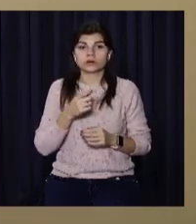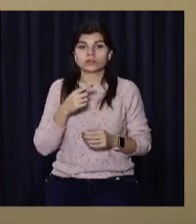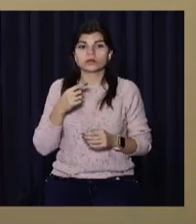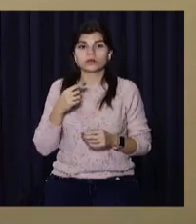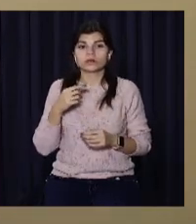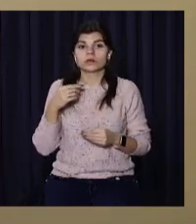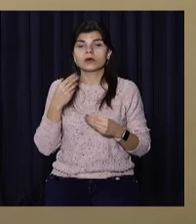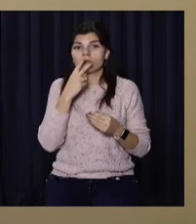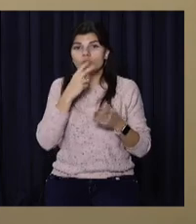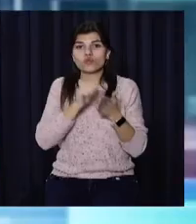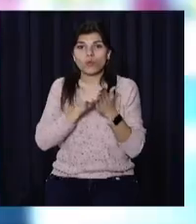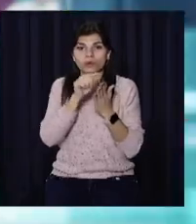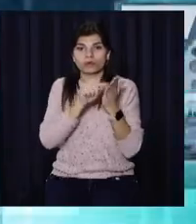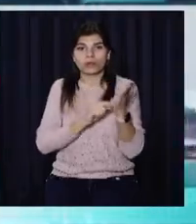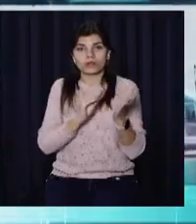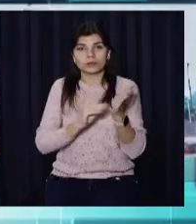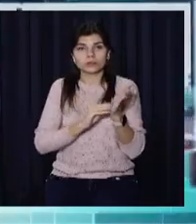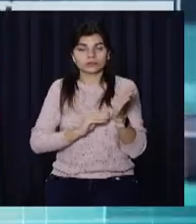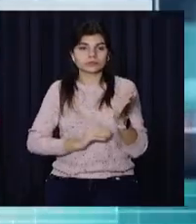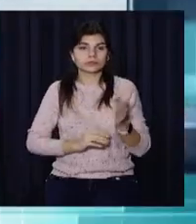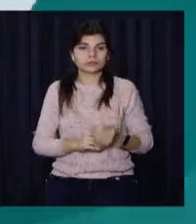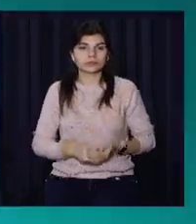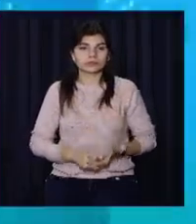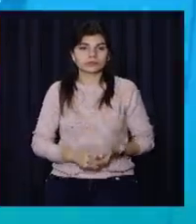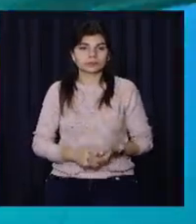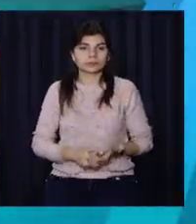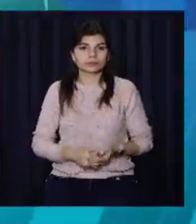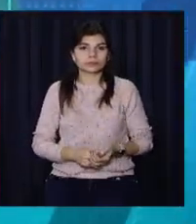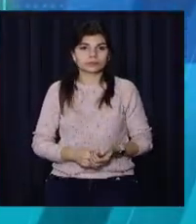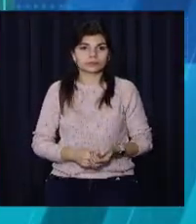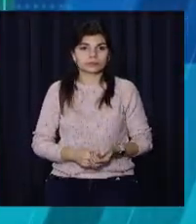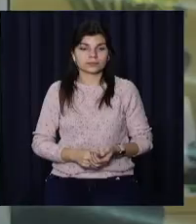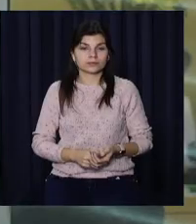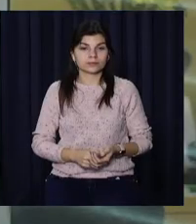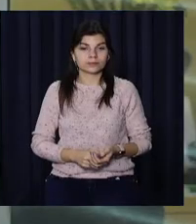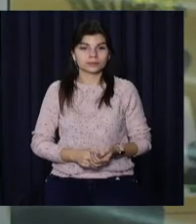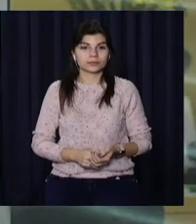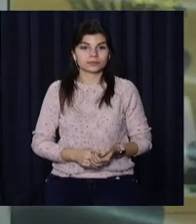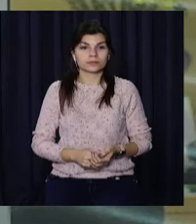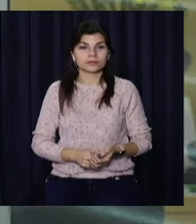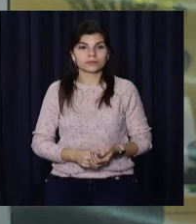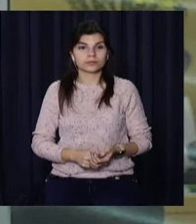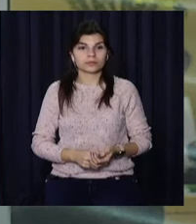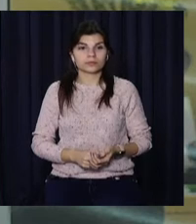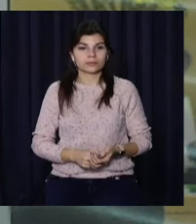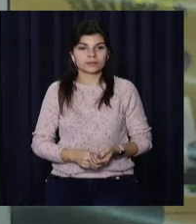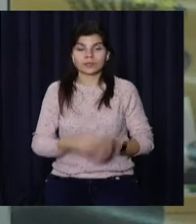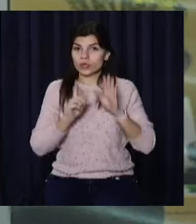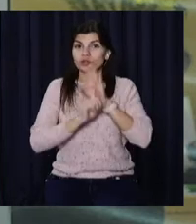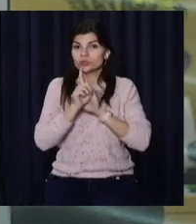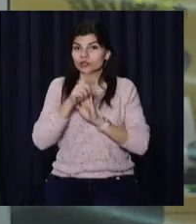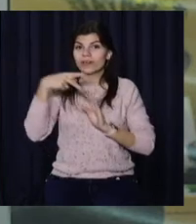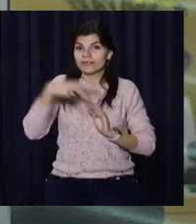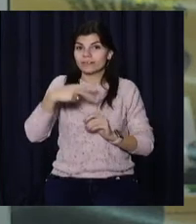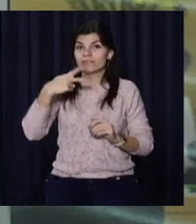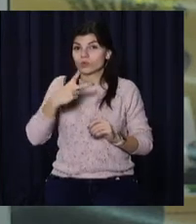дослідити ті документи. початку 2022